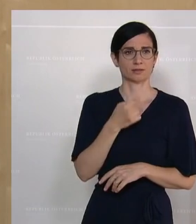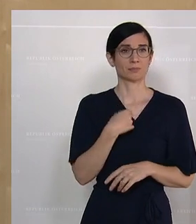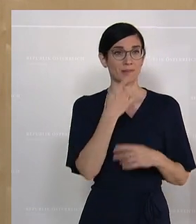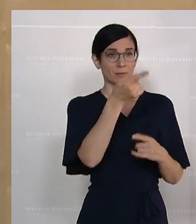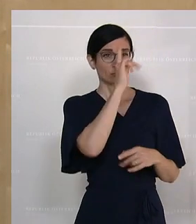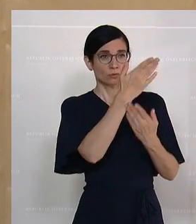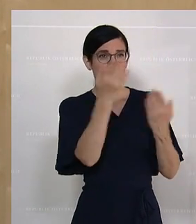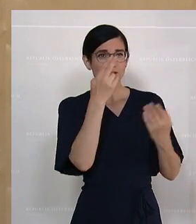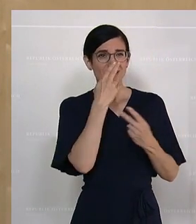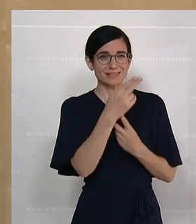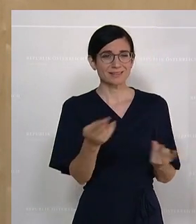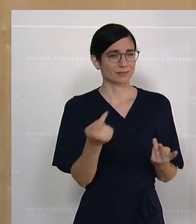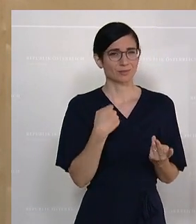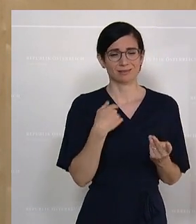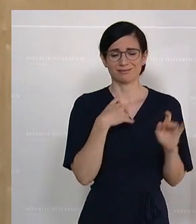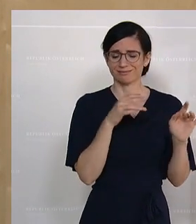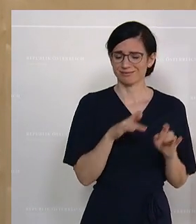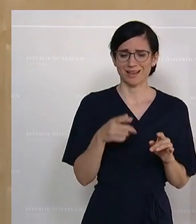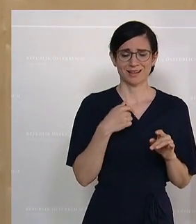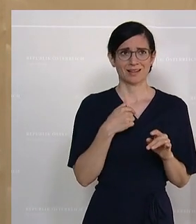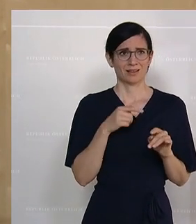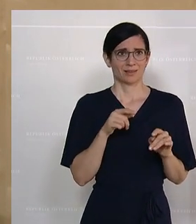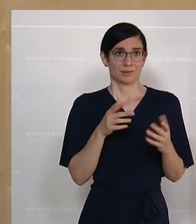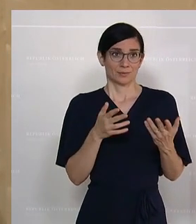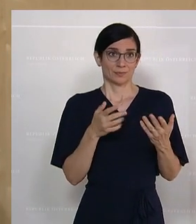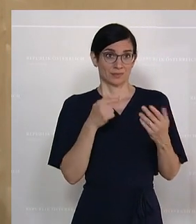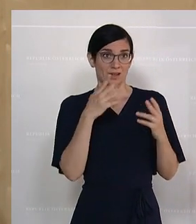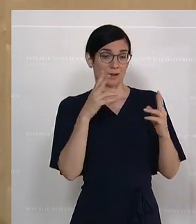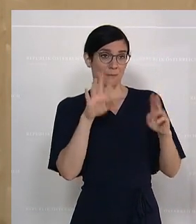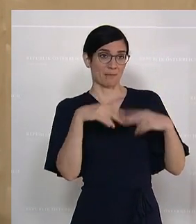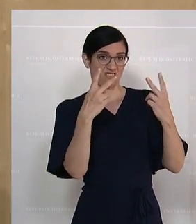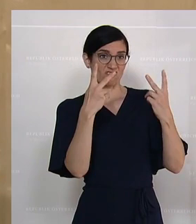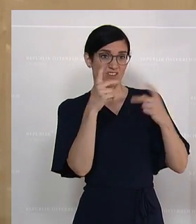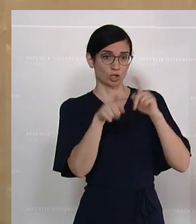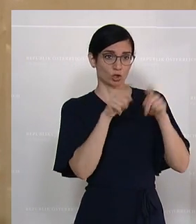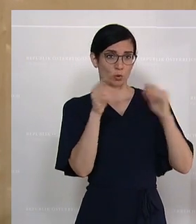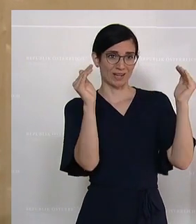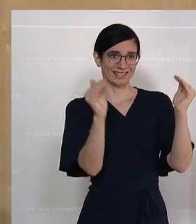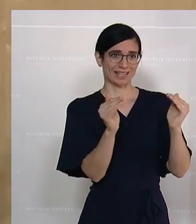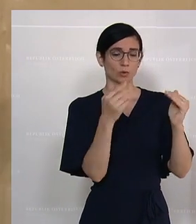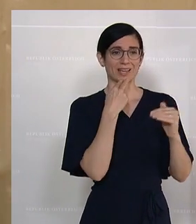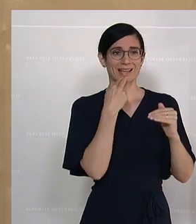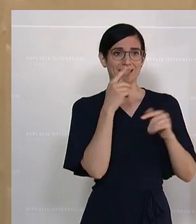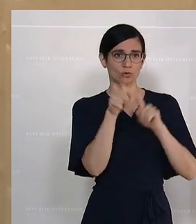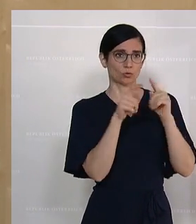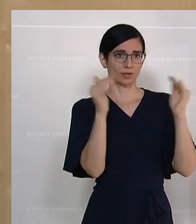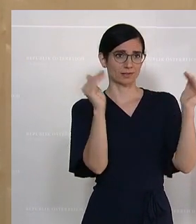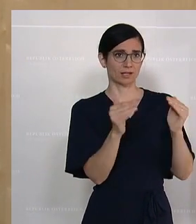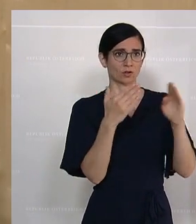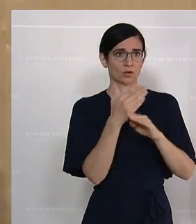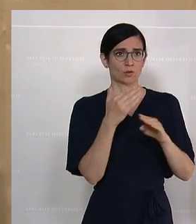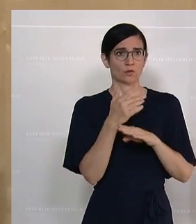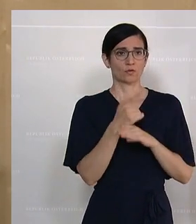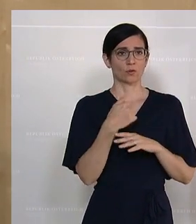alles läuft bei uns im kontinent kritisierte johanna die haben eine mehrwertsteuersenkung eine energie steuersenkung für die spritpreise